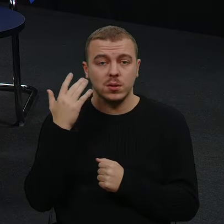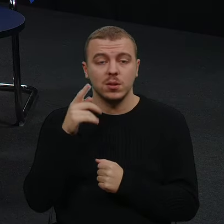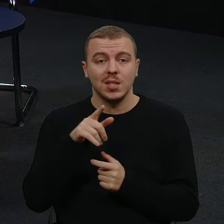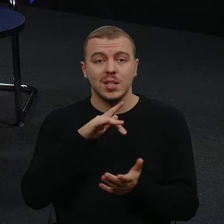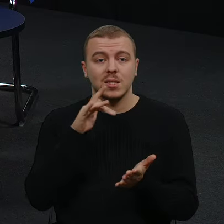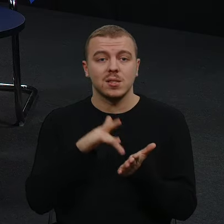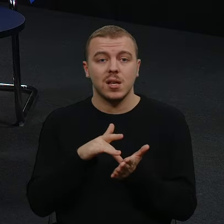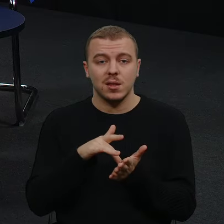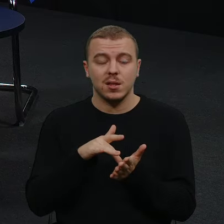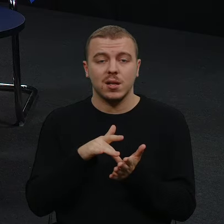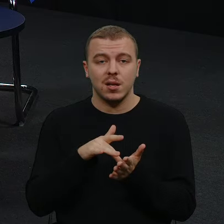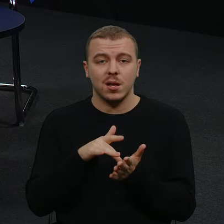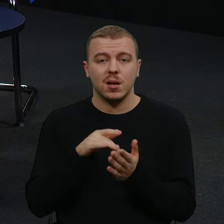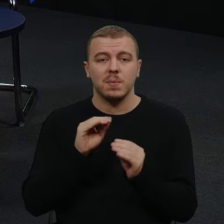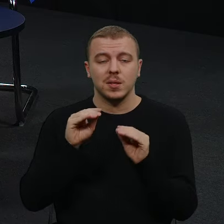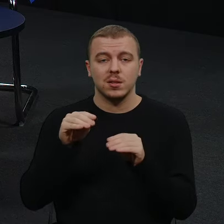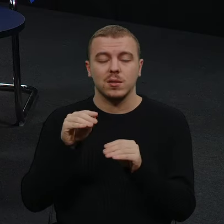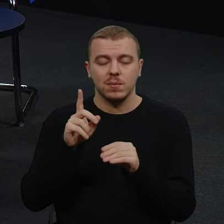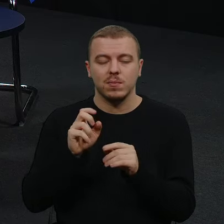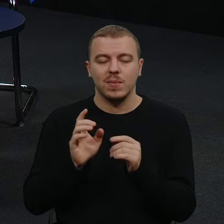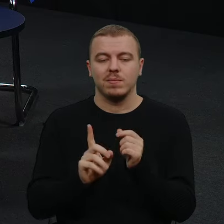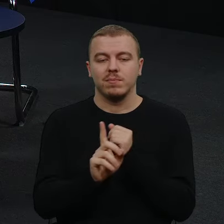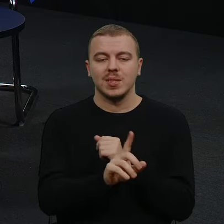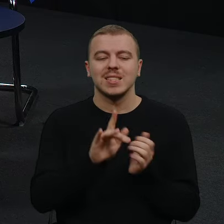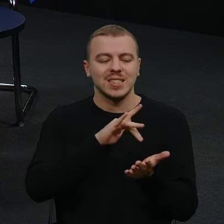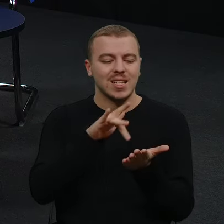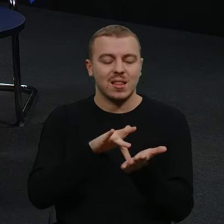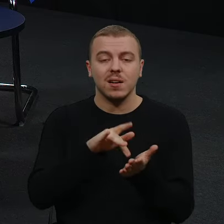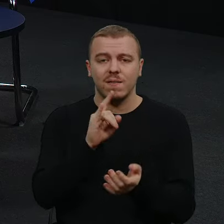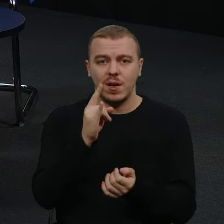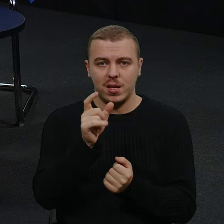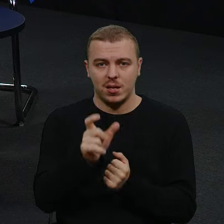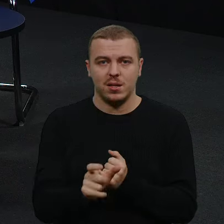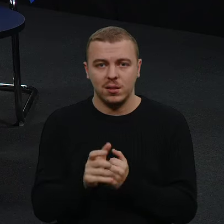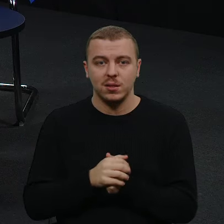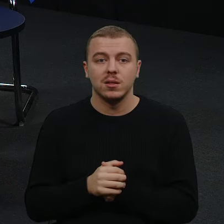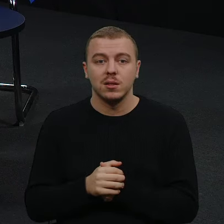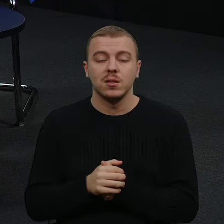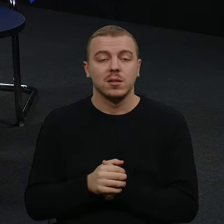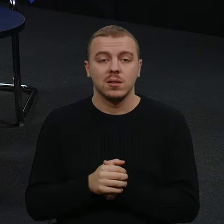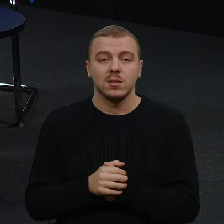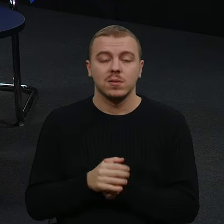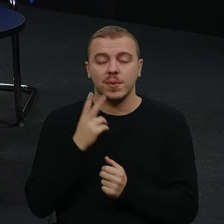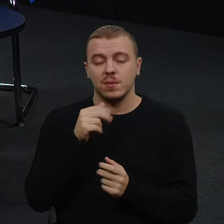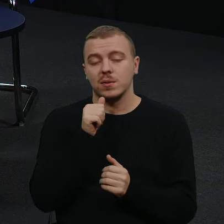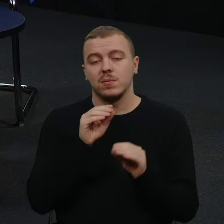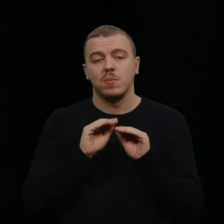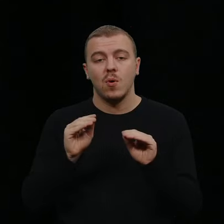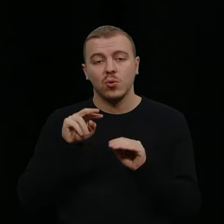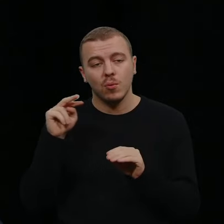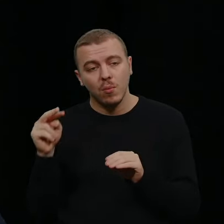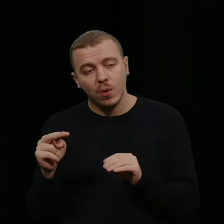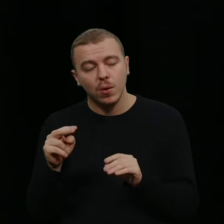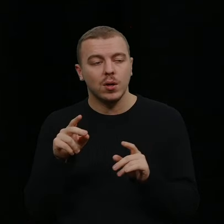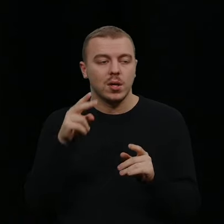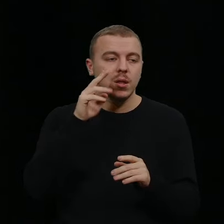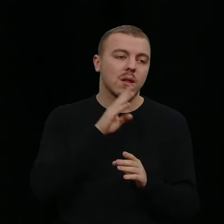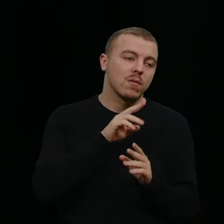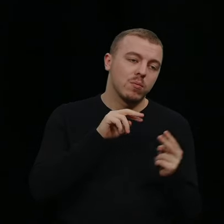centre pastatyčiau vis tiek vaiką. Nes šiandien mes dažnai kalbame iš mokytojų pozicijų, iš tėvų pozicijų,